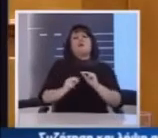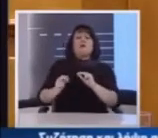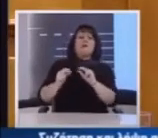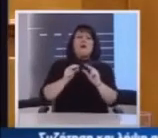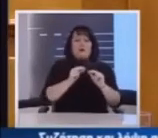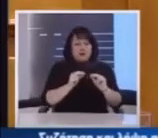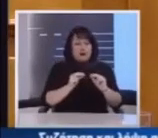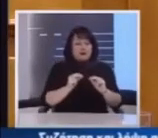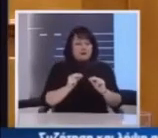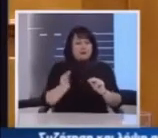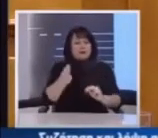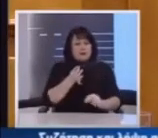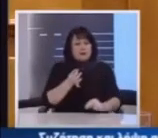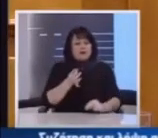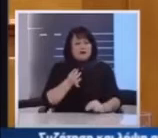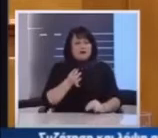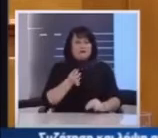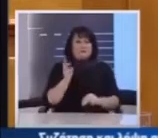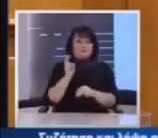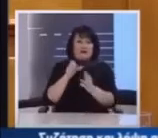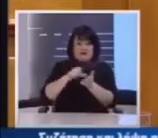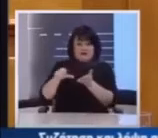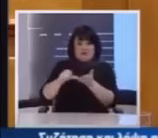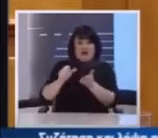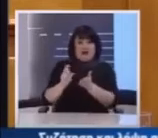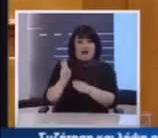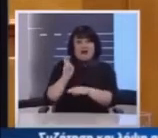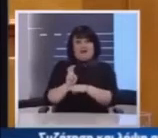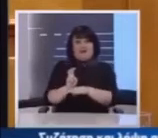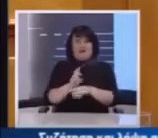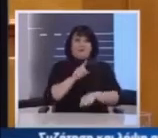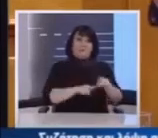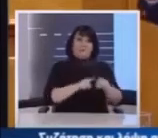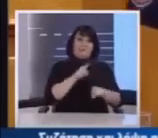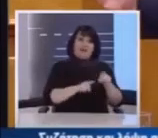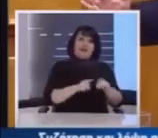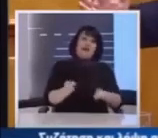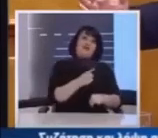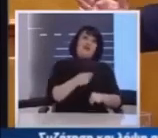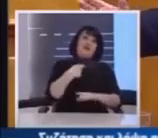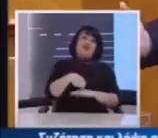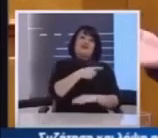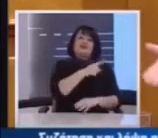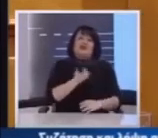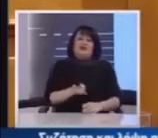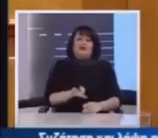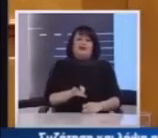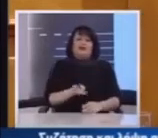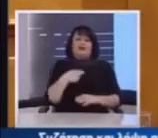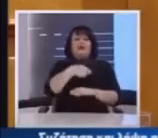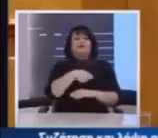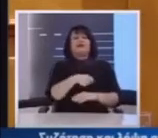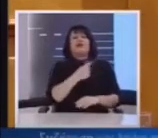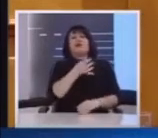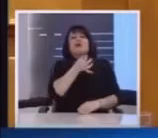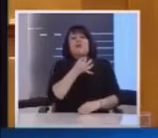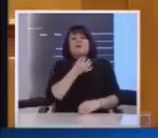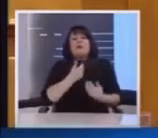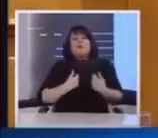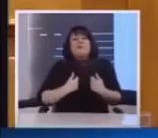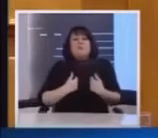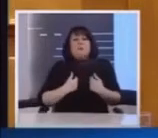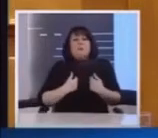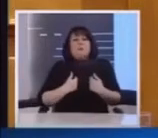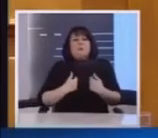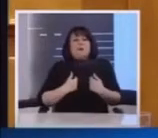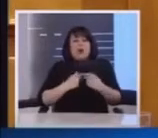πει τα άλλα έχουν παραγραφεί, για κάποια άλλα πάτε στη δικαιοσύνη. Η δικαιοσύνη θα πει, μα εγώ